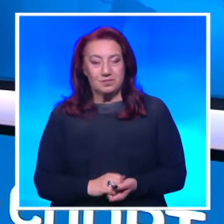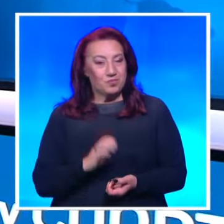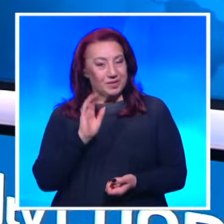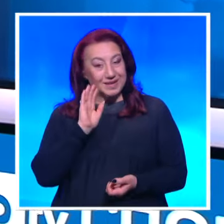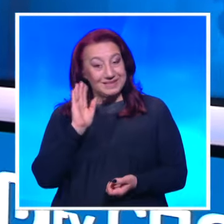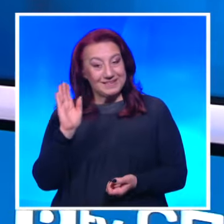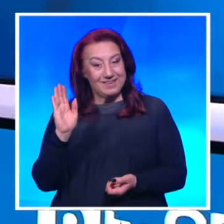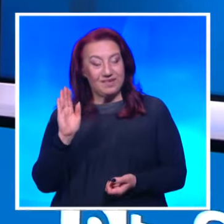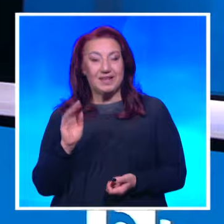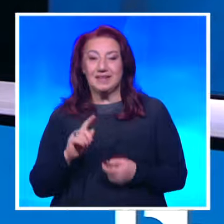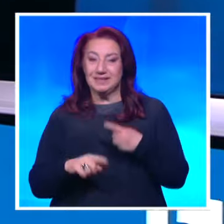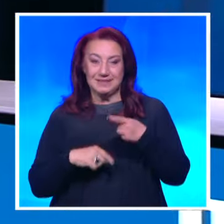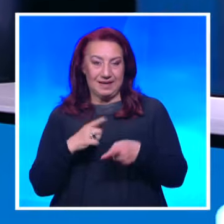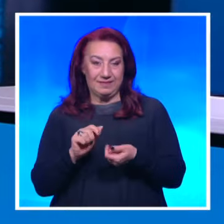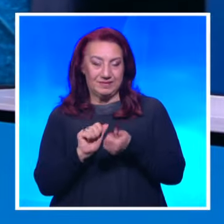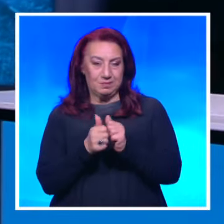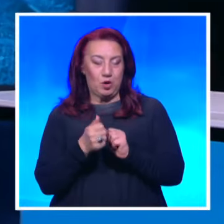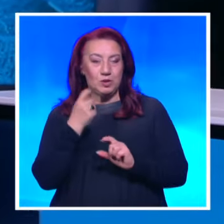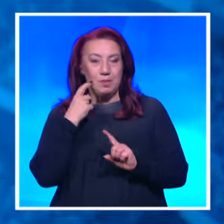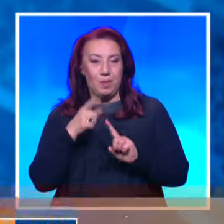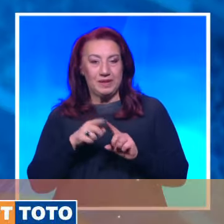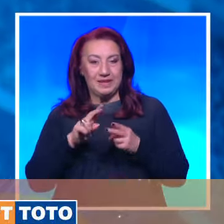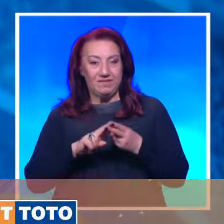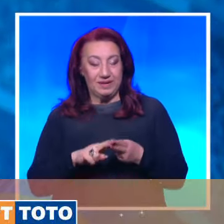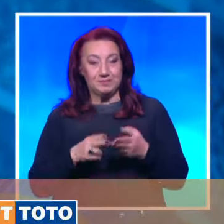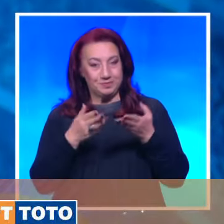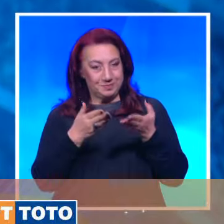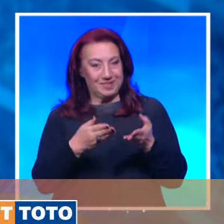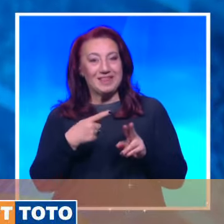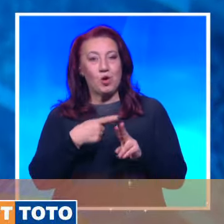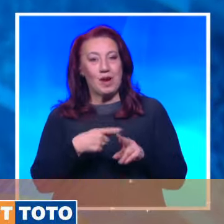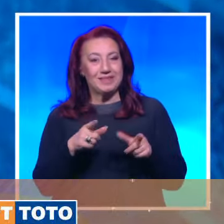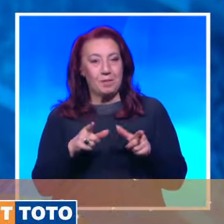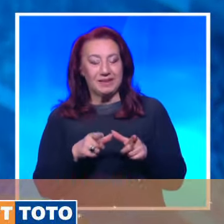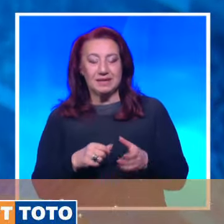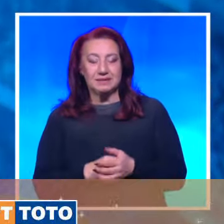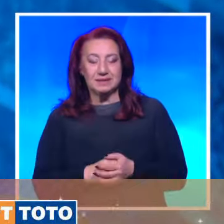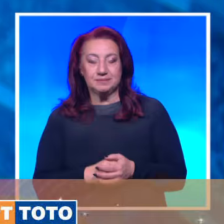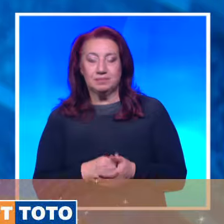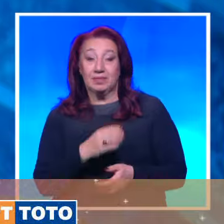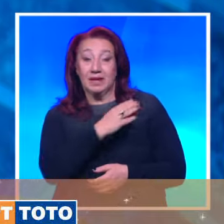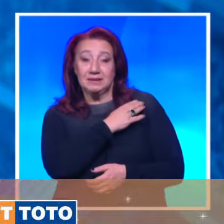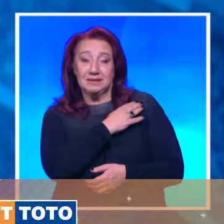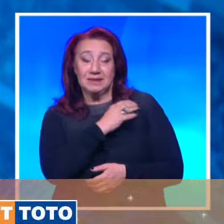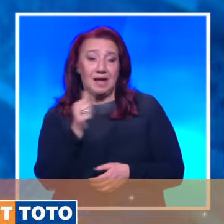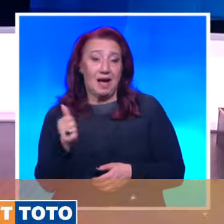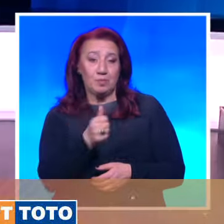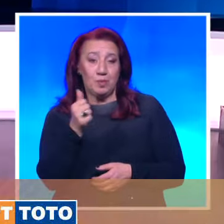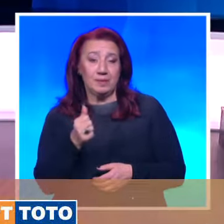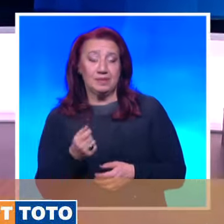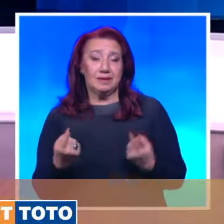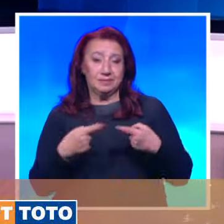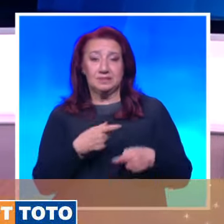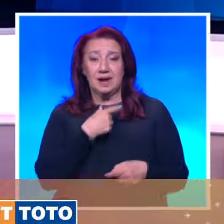Здравейте, следва Спорт по BTV. Аз съм Николета Маданска. ЦСКА победи Левски за втори път в рамките на 3 седмици.